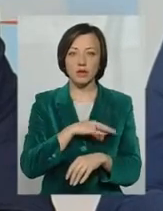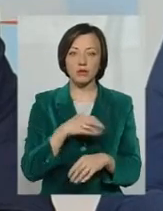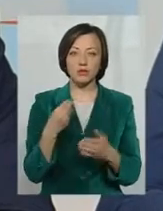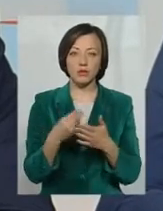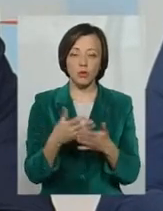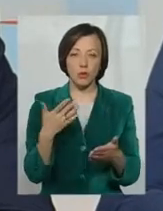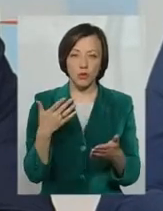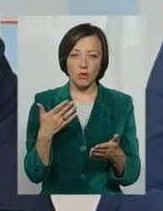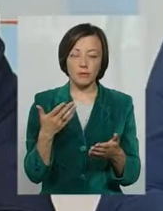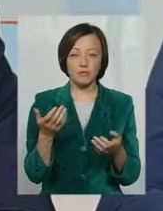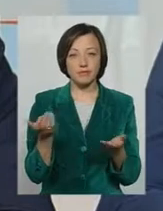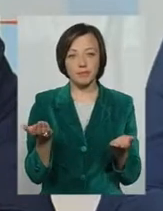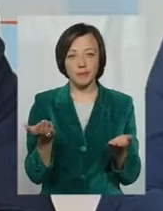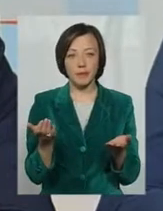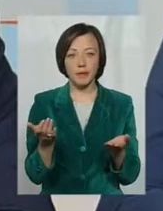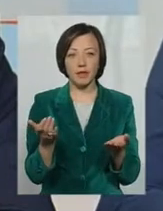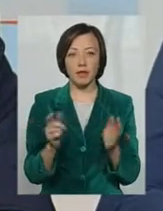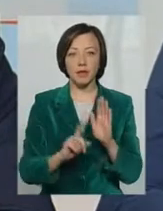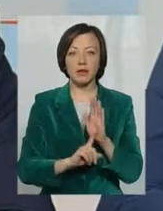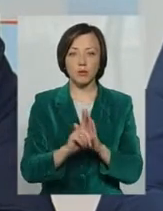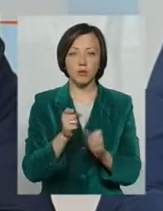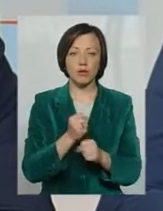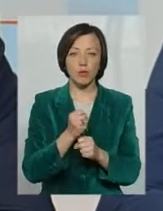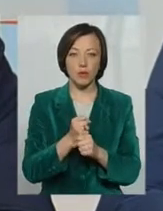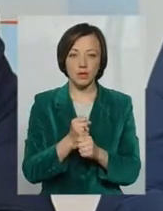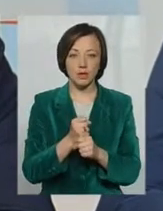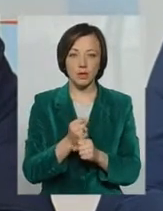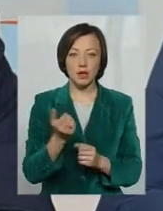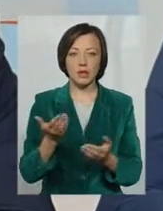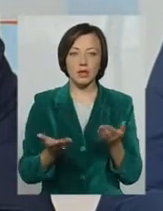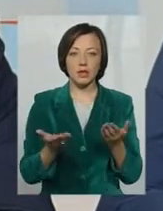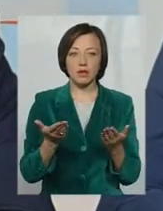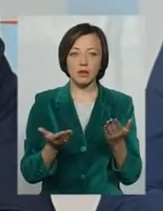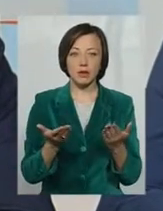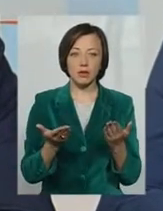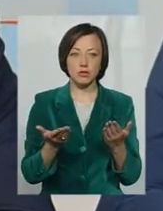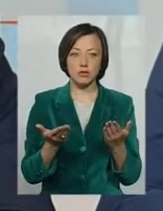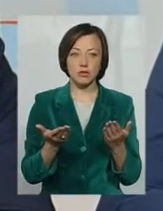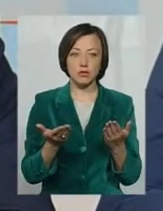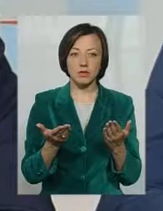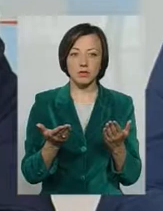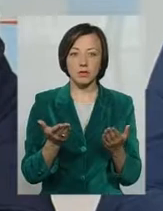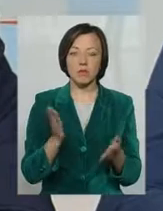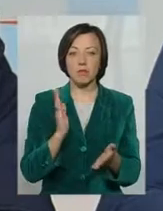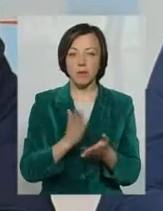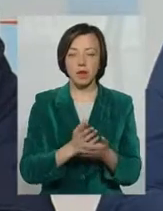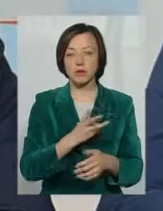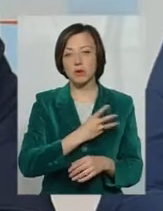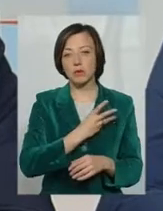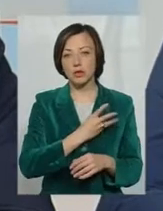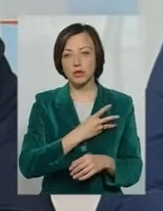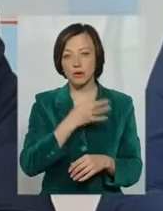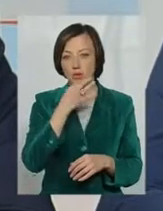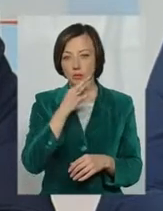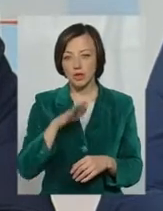поряд з тим, для запуску її в роботу. Якщо виявить бажання